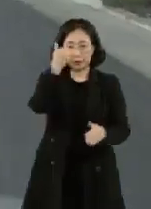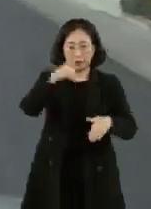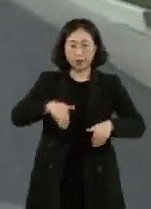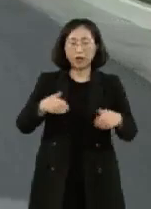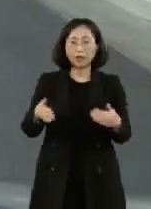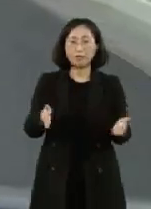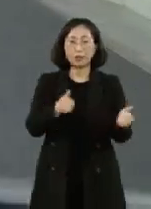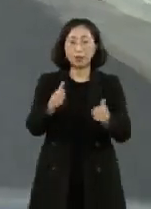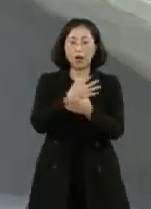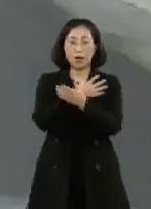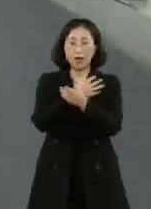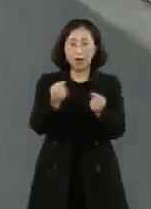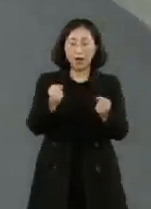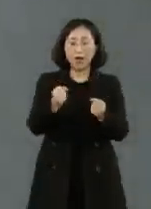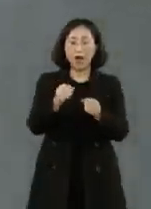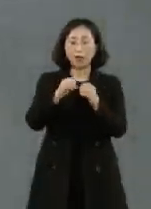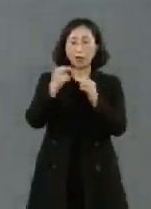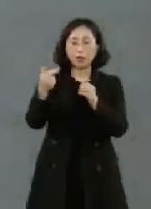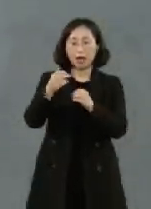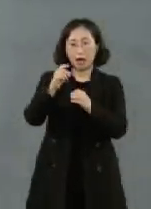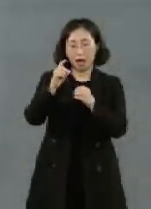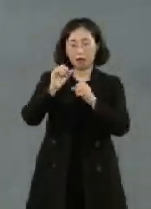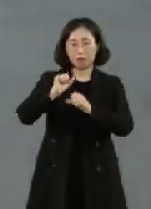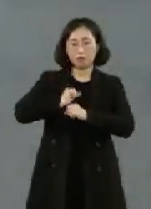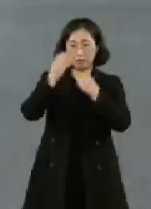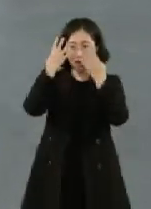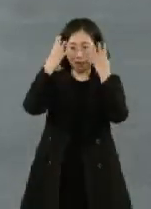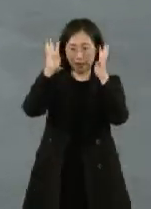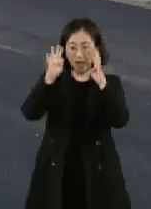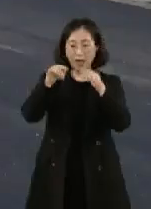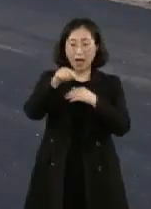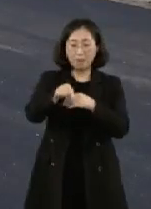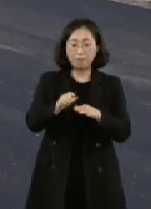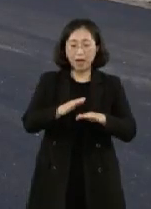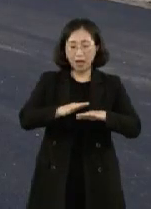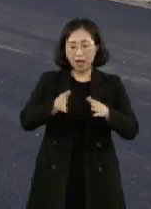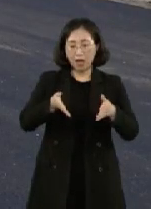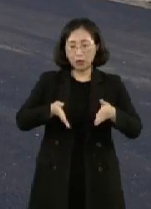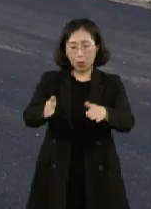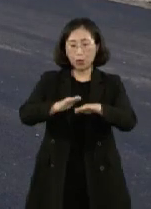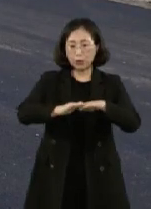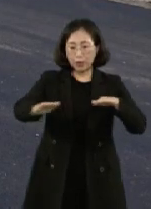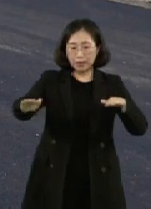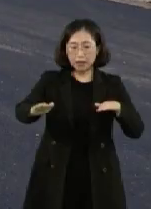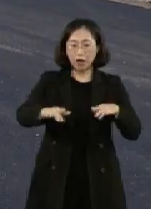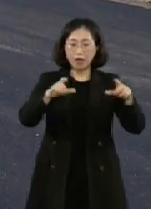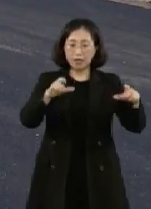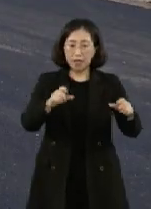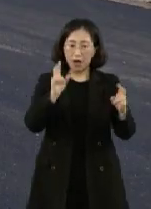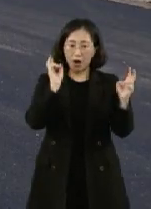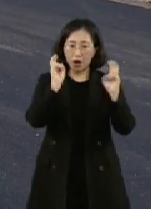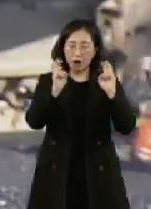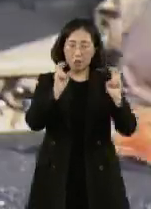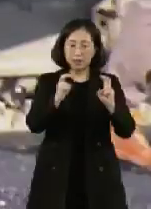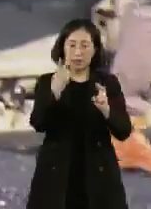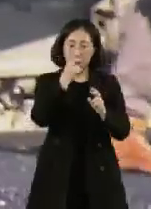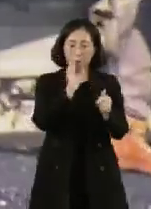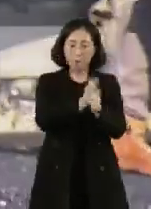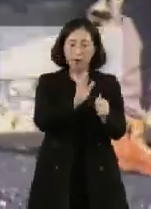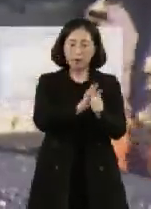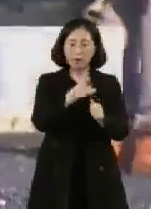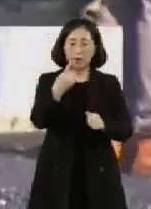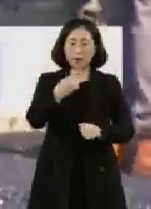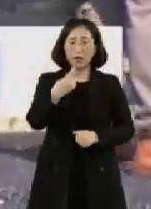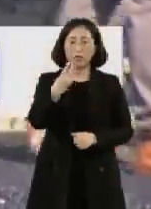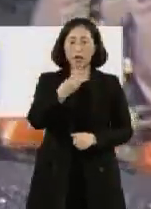충청남도가 최근 발주한 논산 국방대 입구 도로 포장공사. 정부는 지역업체 보호 차원에서 공사금액 3억 1천만